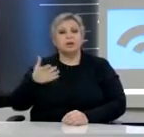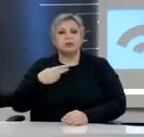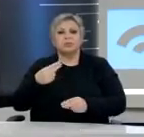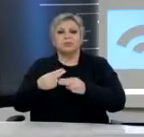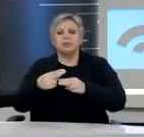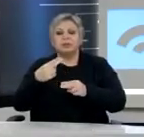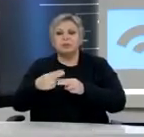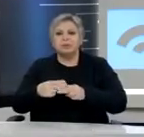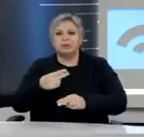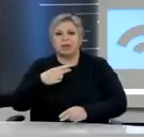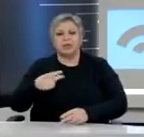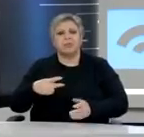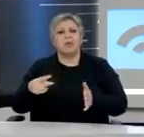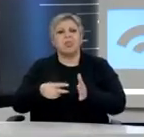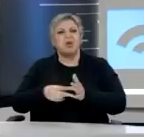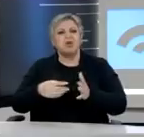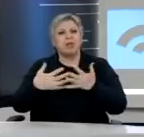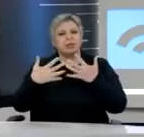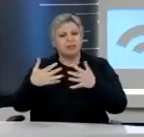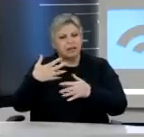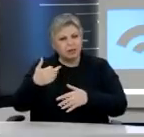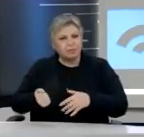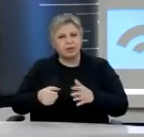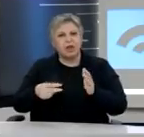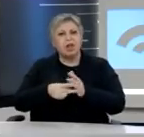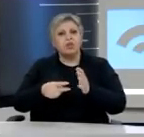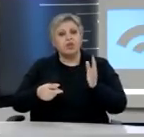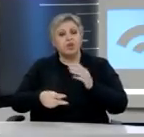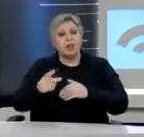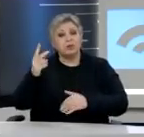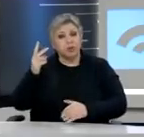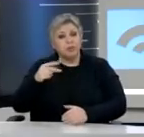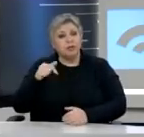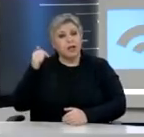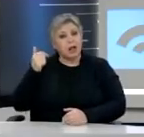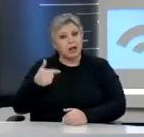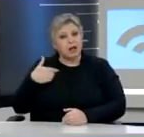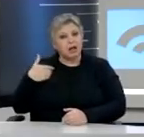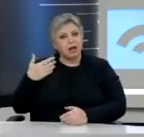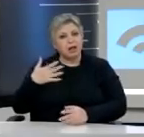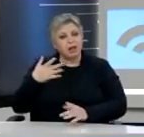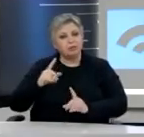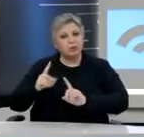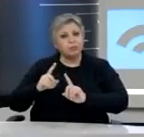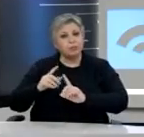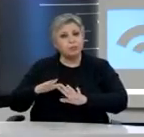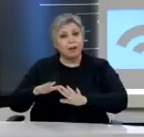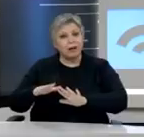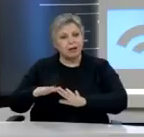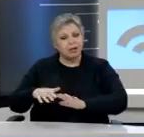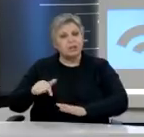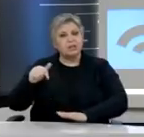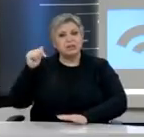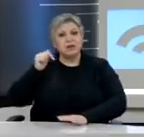πολιτικό σύστημα το 10, το 12, αυτά τα ζητήματα έχουν επιληθεί, Και τα πολιτικά διλήμματα μπαίνουν με άλλο